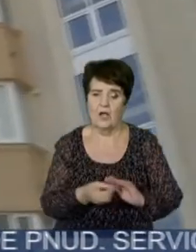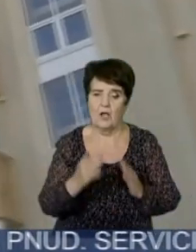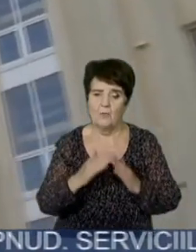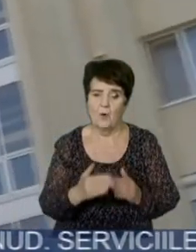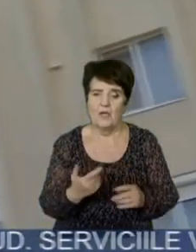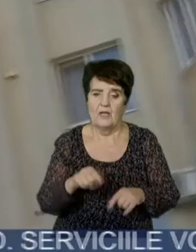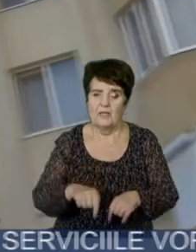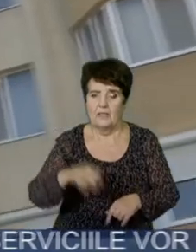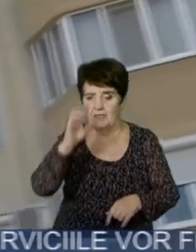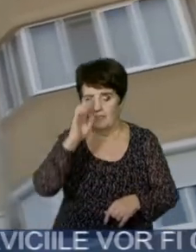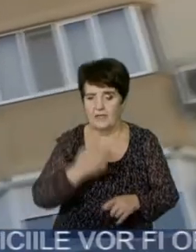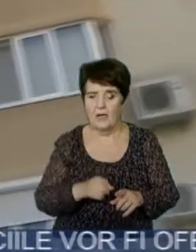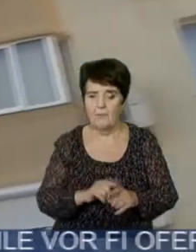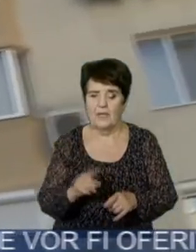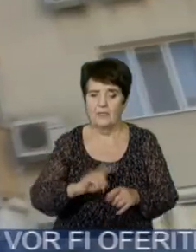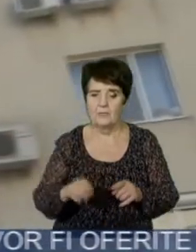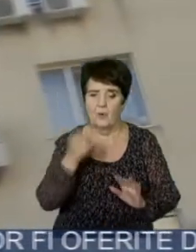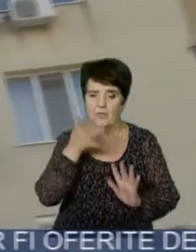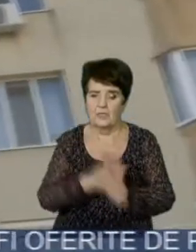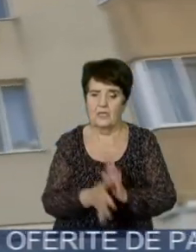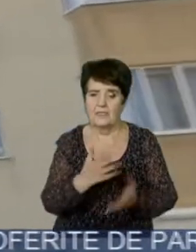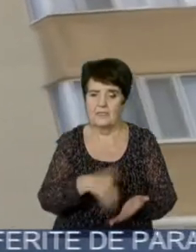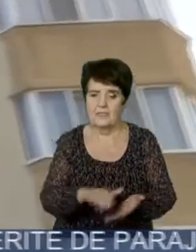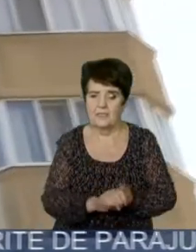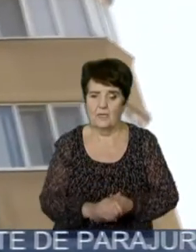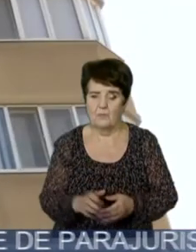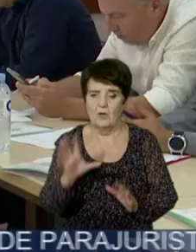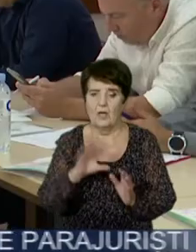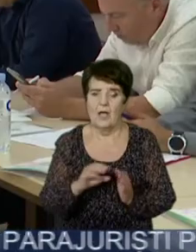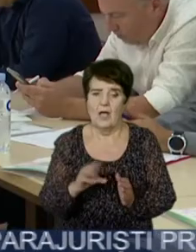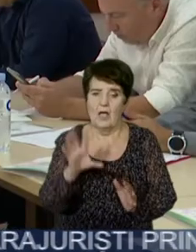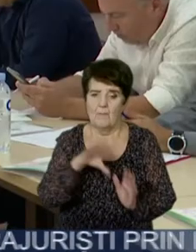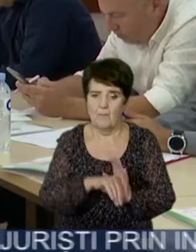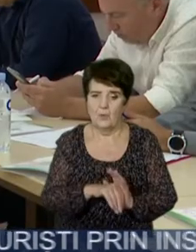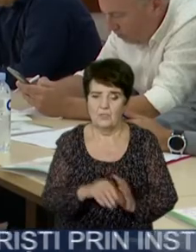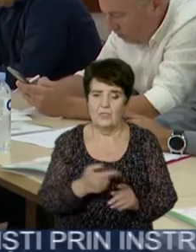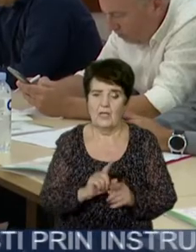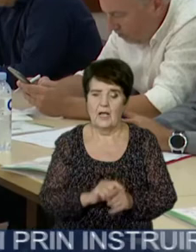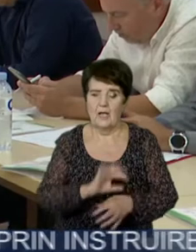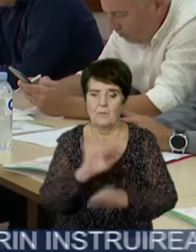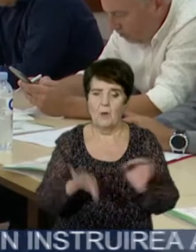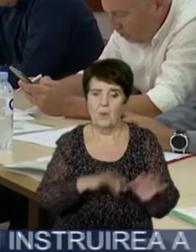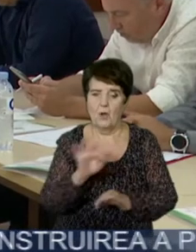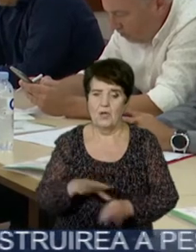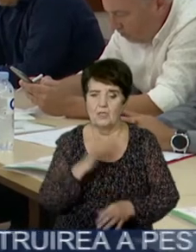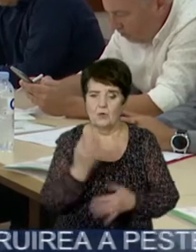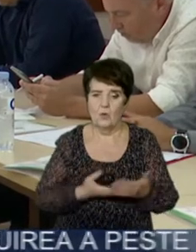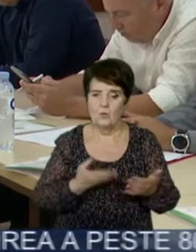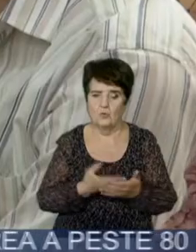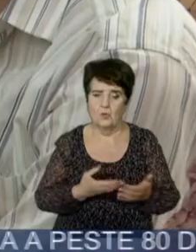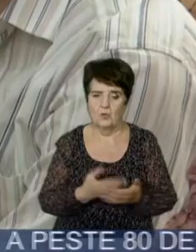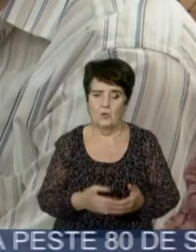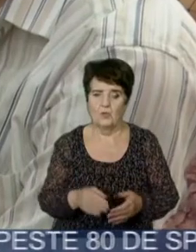imobile din țară, dar și pentru a spori transparența sistemului de impozitare a proprietăților. Astfel, în cadrul proiectului au avut loc consultări cu